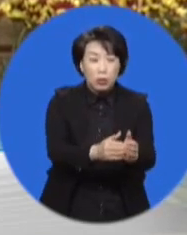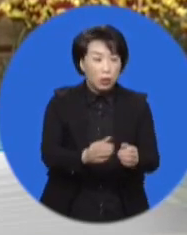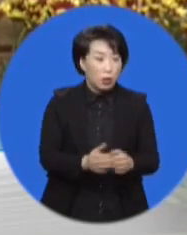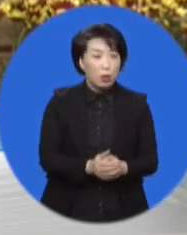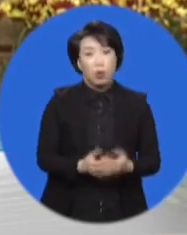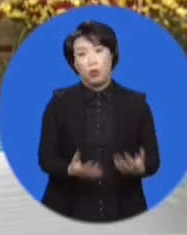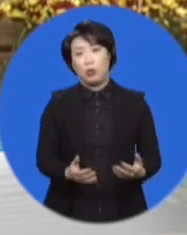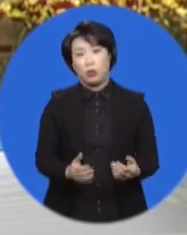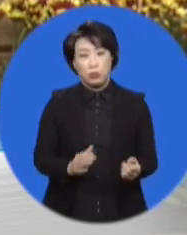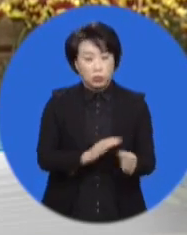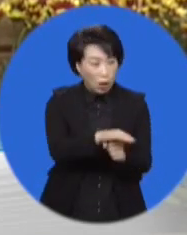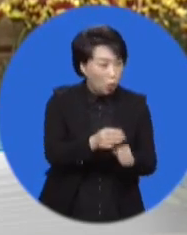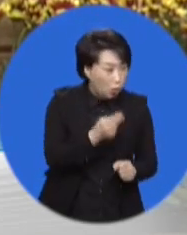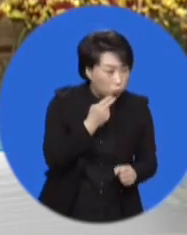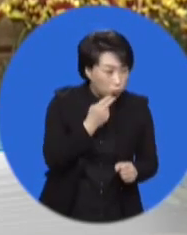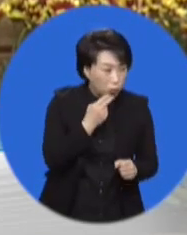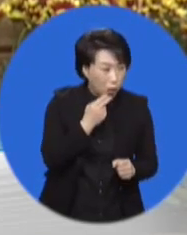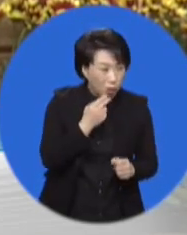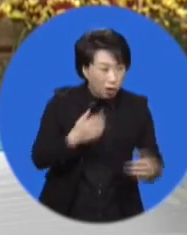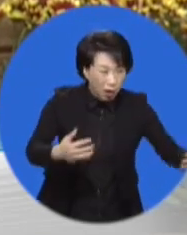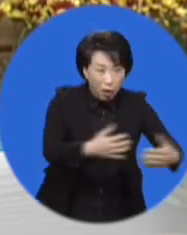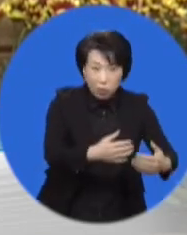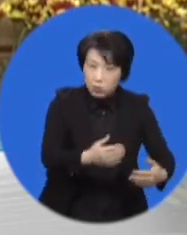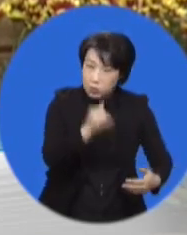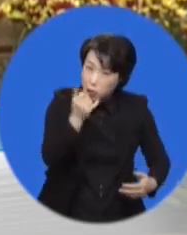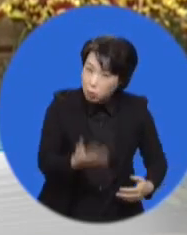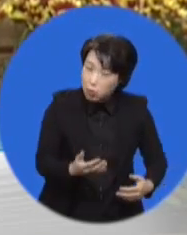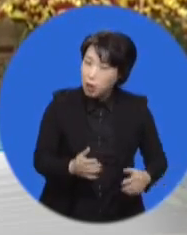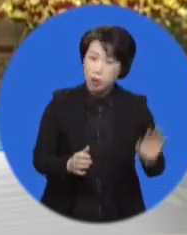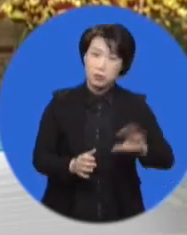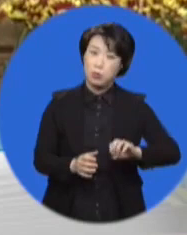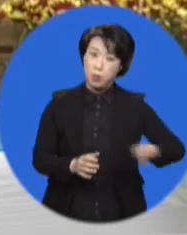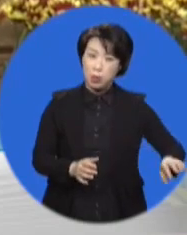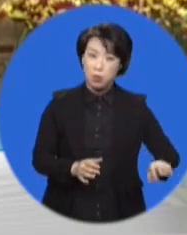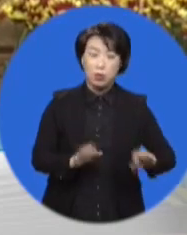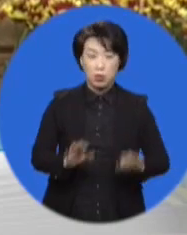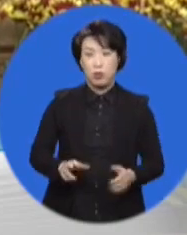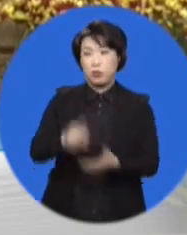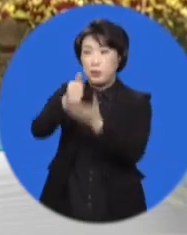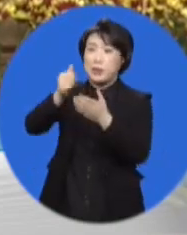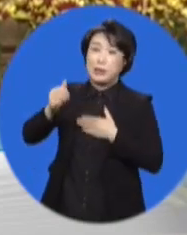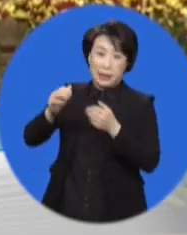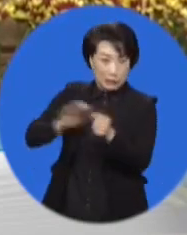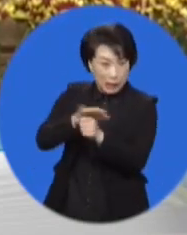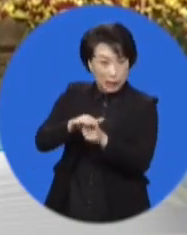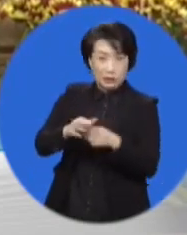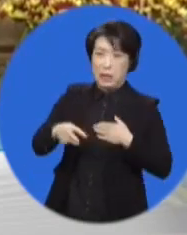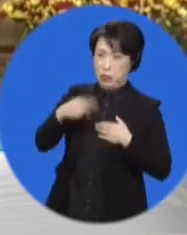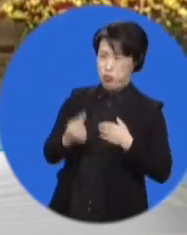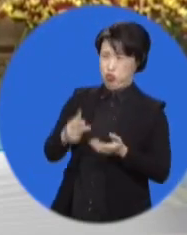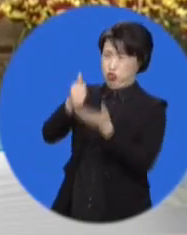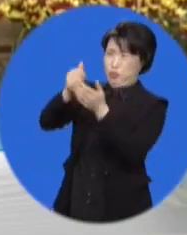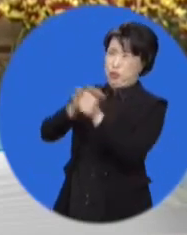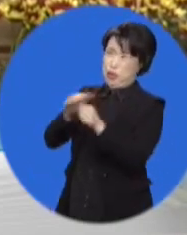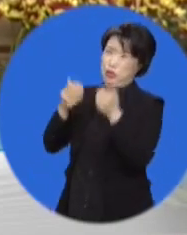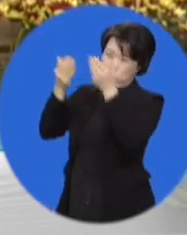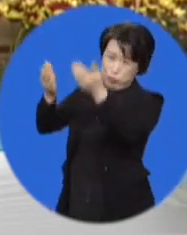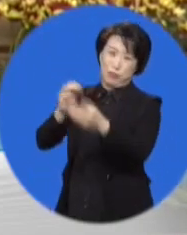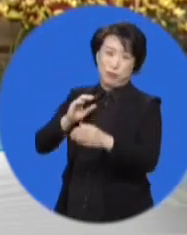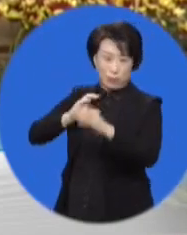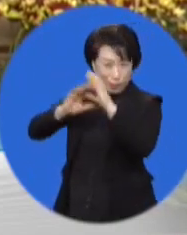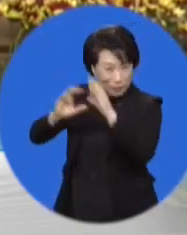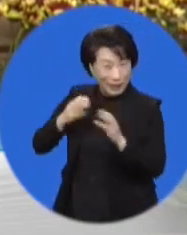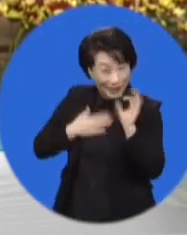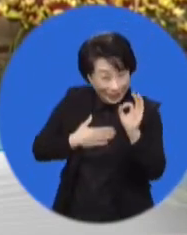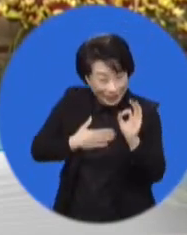무슨 붙들고 있을 필요가 있어요. 우리는 주님이 사랑했거든 나도 주님을 사랑하자.